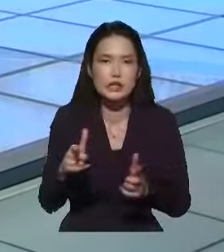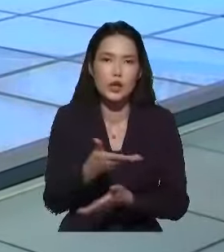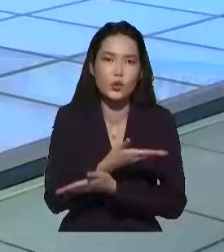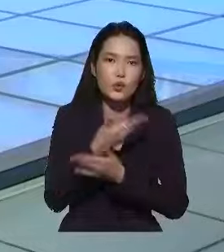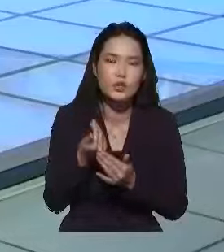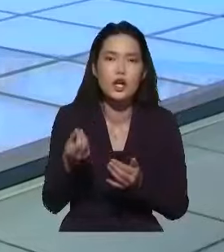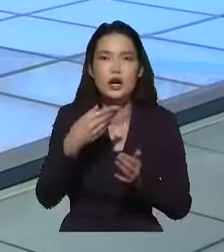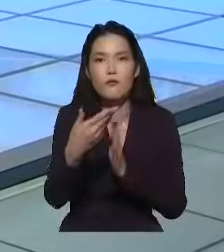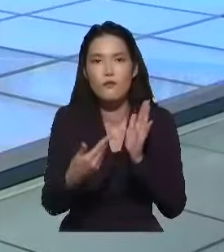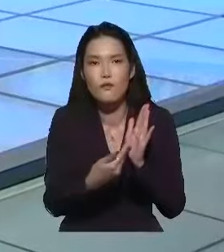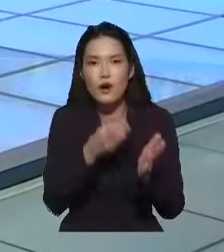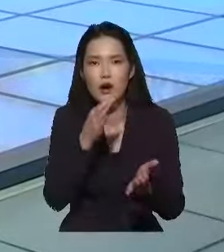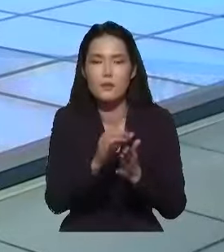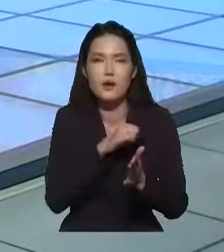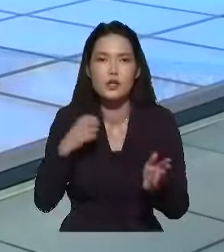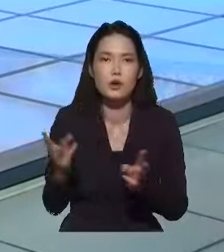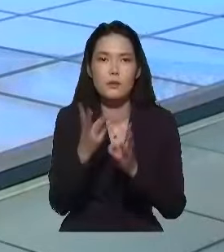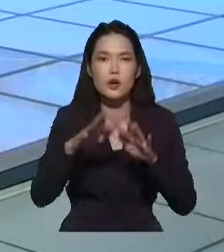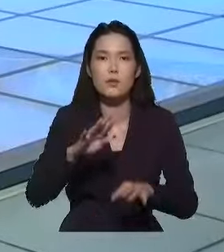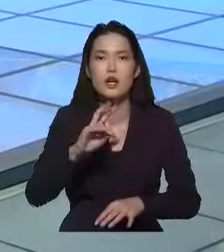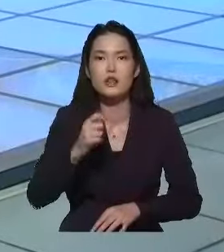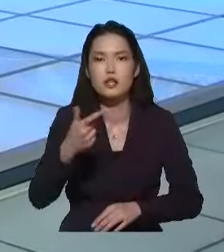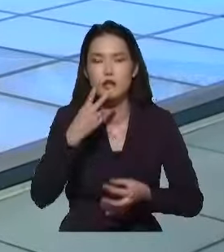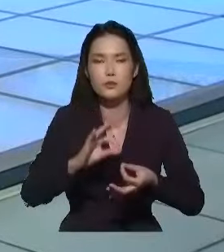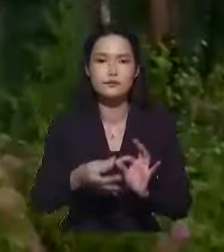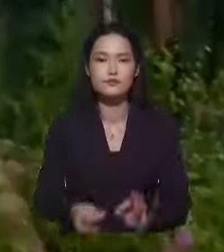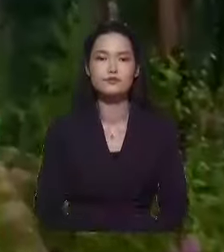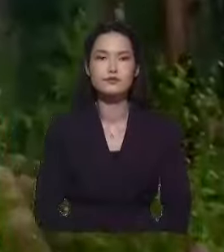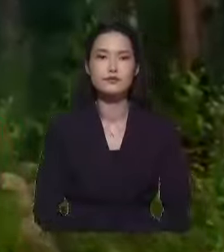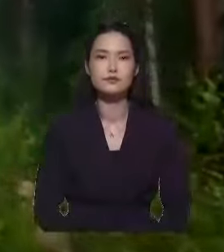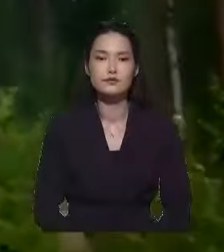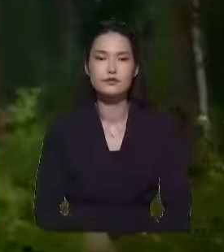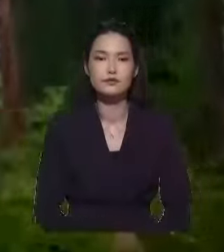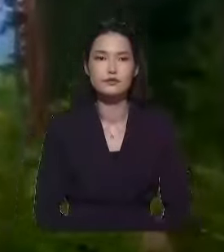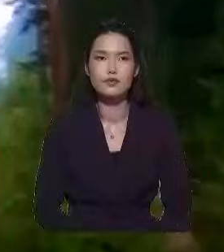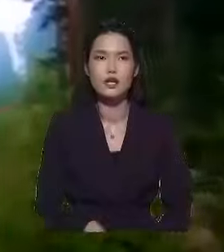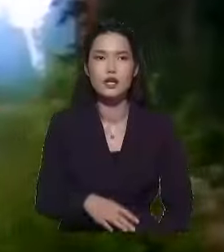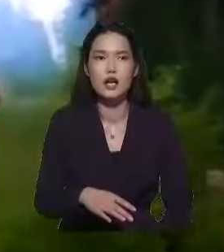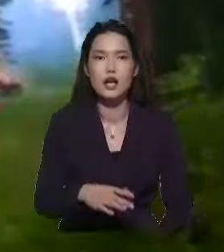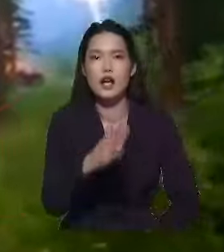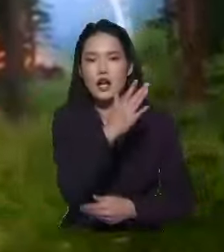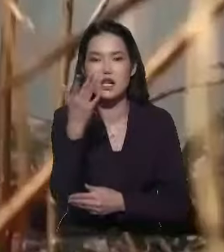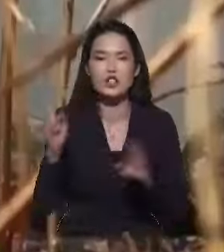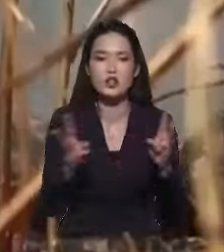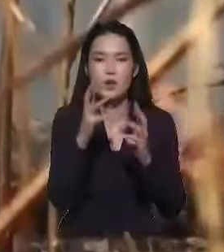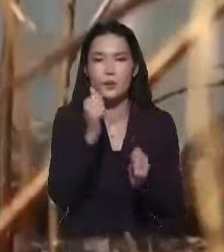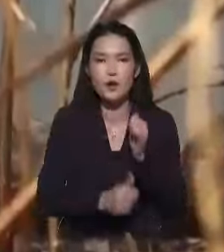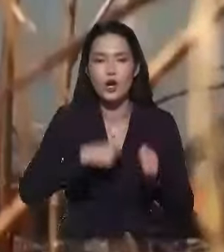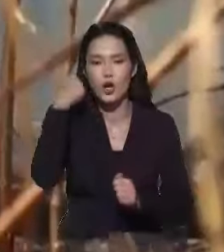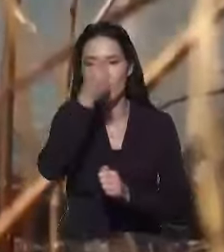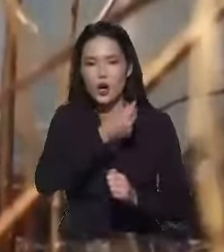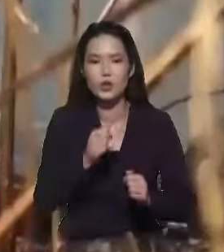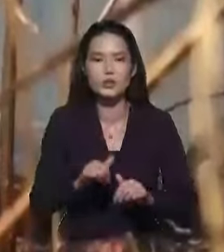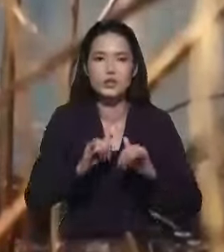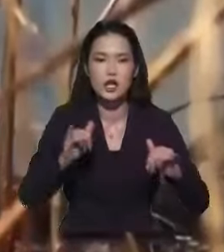как к их вопросам, так и к самим пожарам. Яна Гладкова с подробностями. Лесные пожары с каждым годом все больше угрожают стране. За